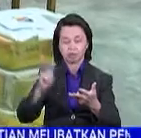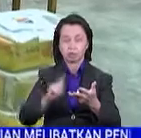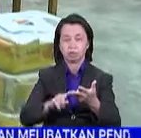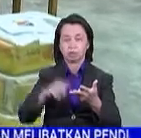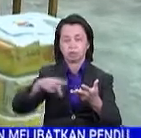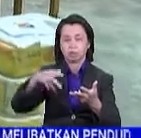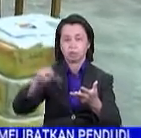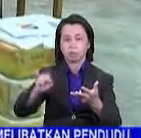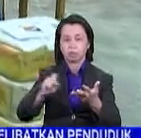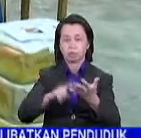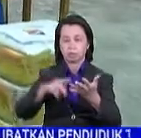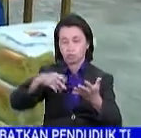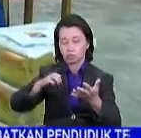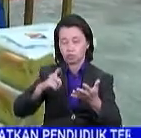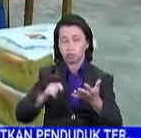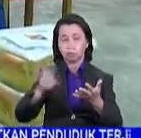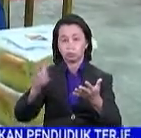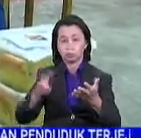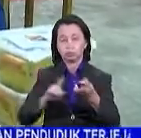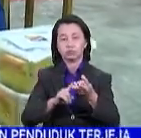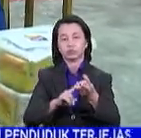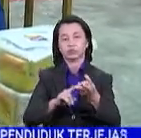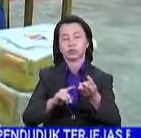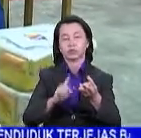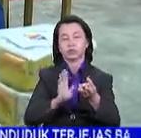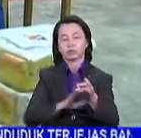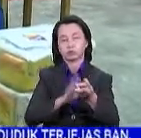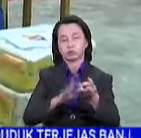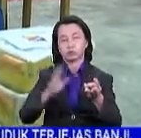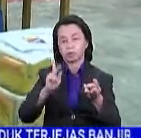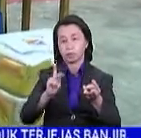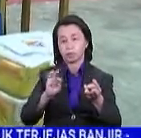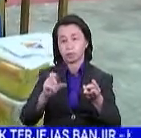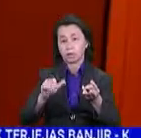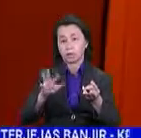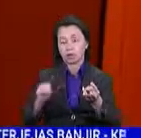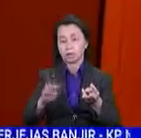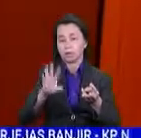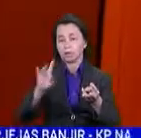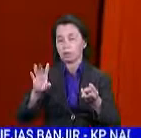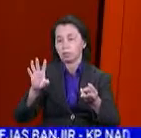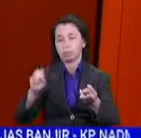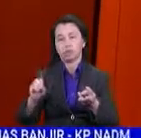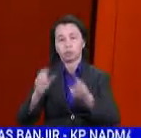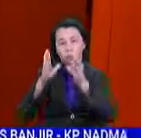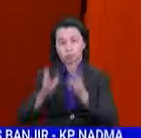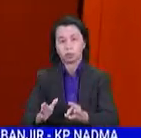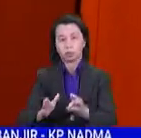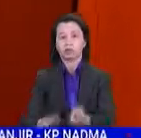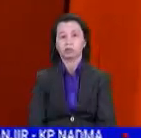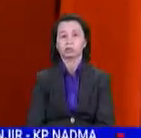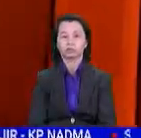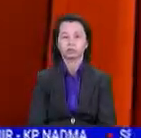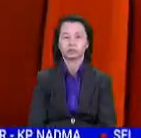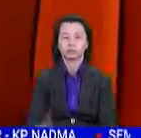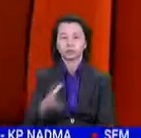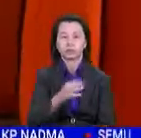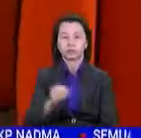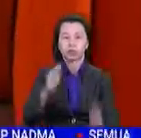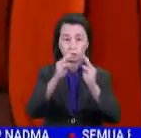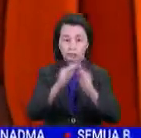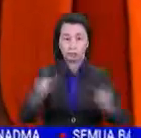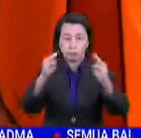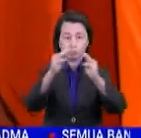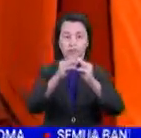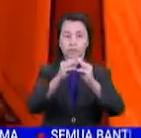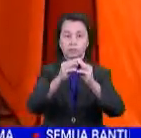PPS Putat 7 85 dan SK Sri Kiambang 80 penduduk terjejas. Sementara itu Masjid